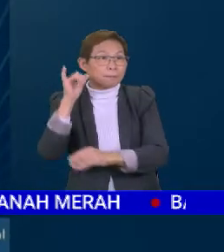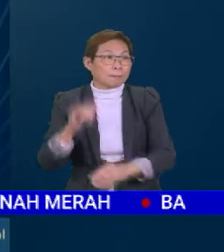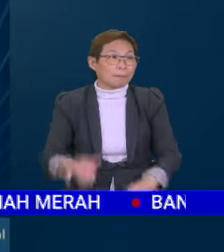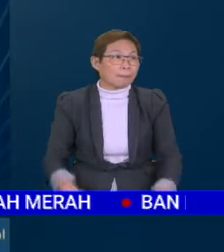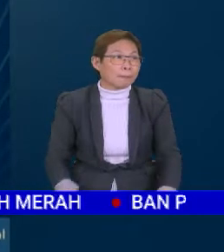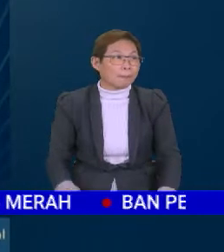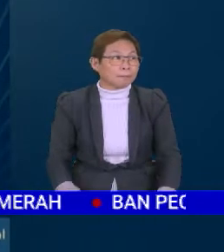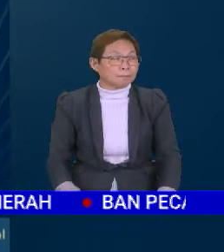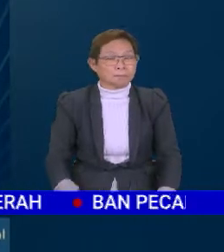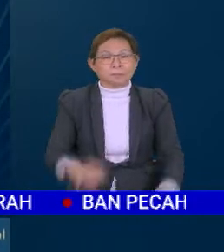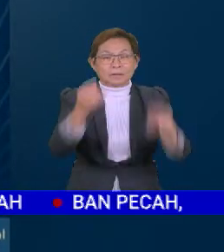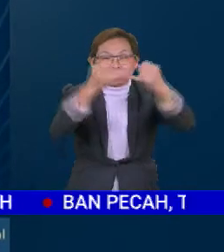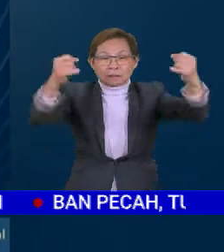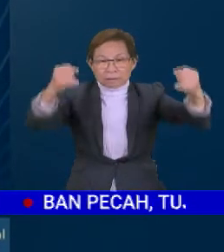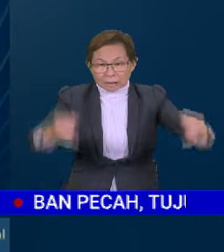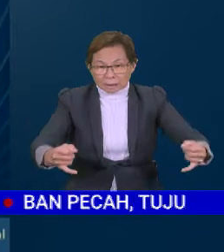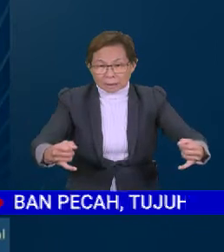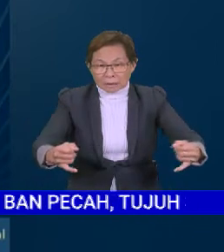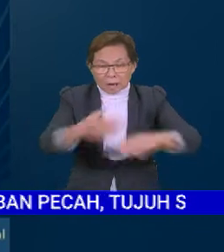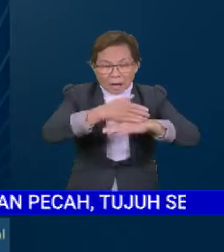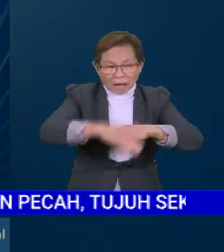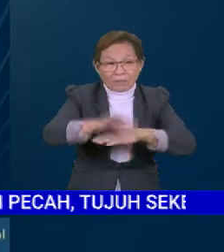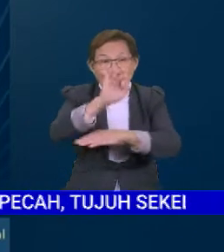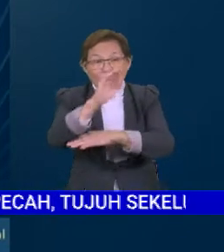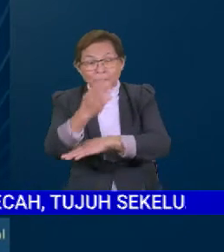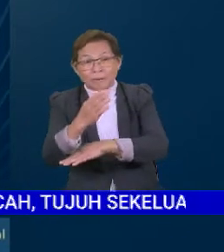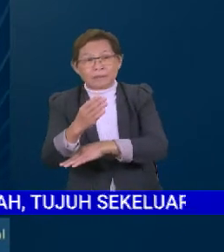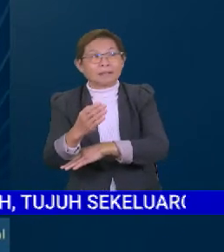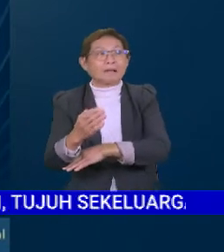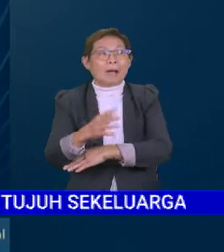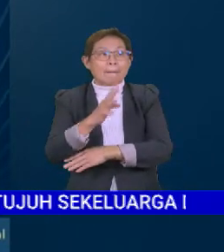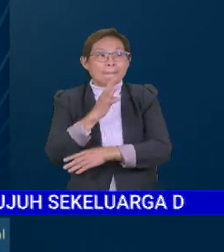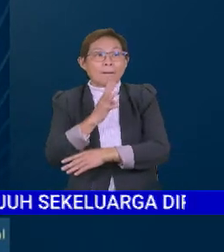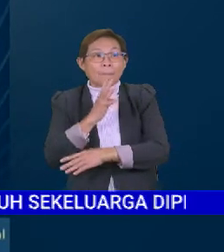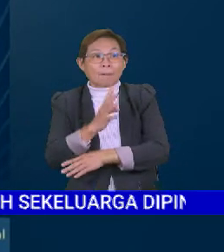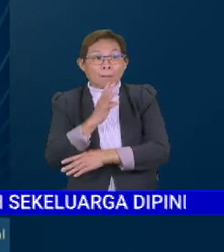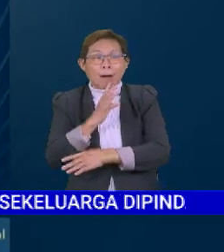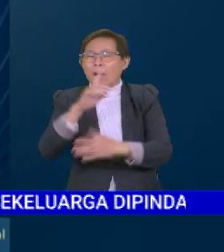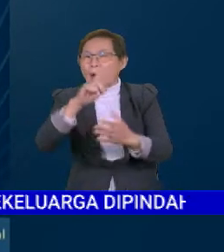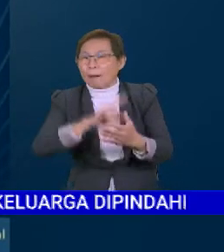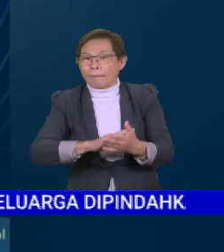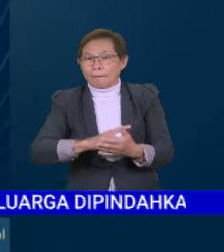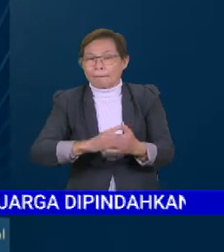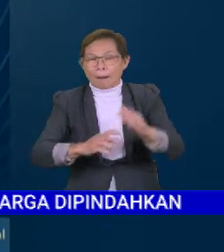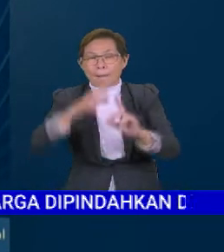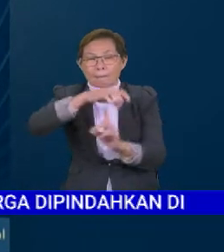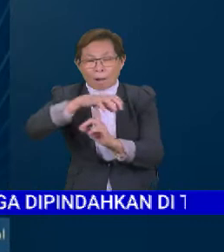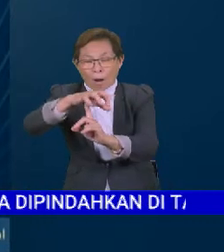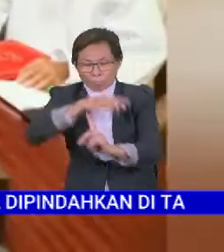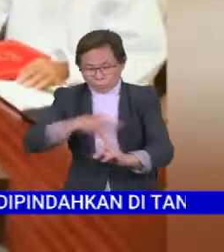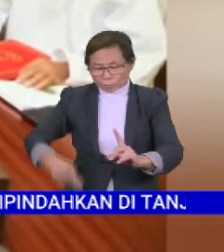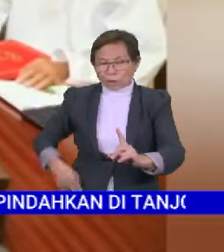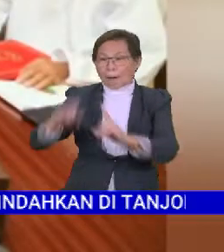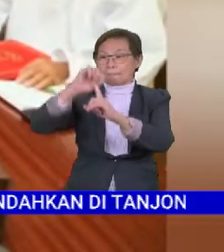semalam Istana Negara menerusi hantaran di laman Facebook hari ini menyatakan bahawa sebagai penaung diraja persekutuan